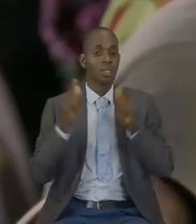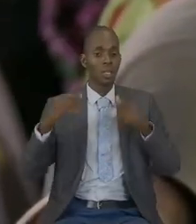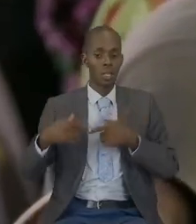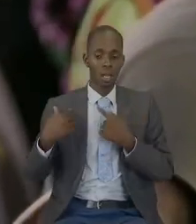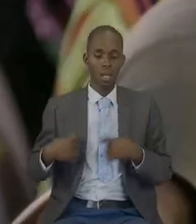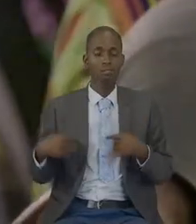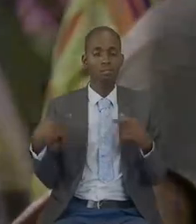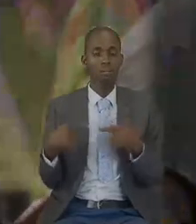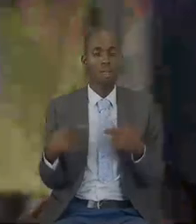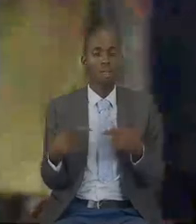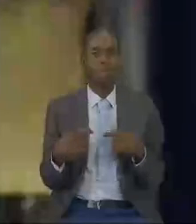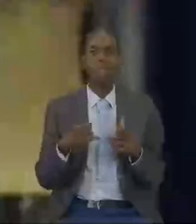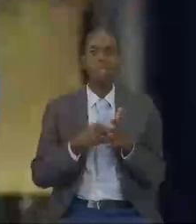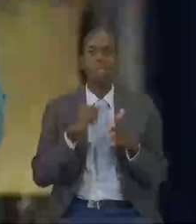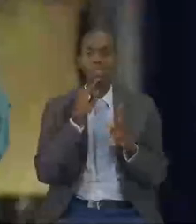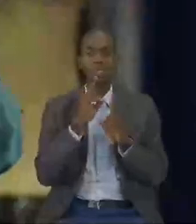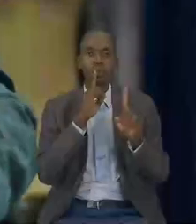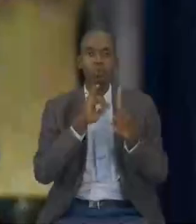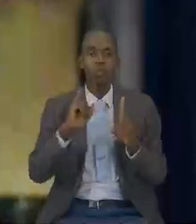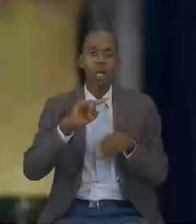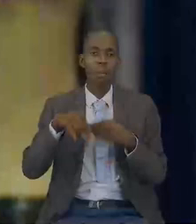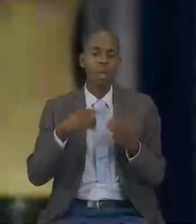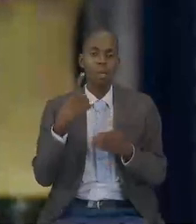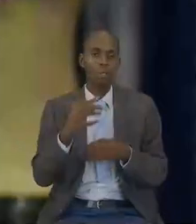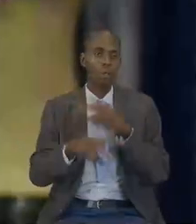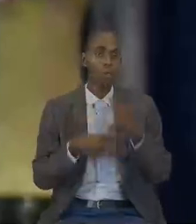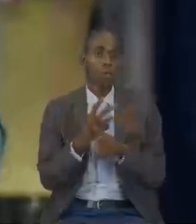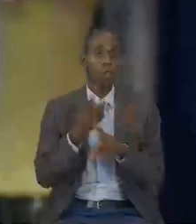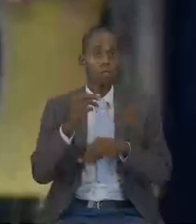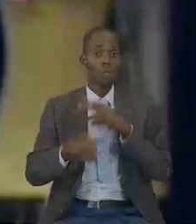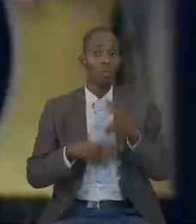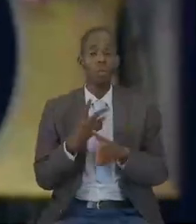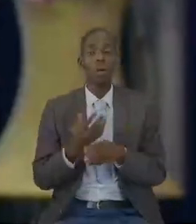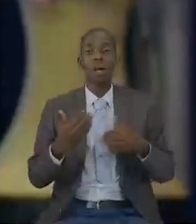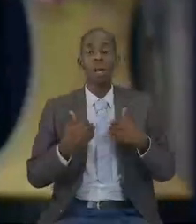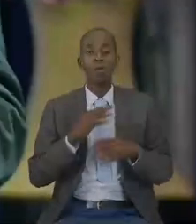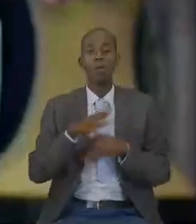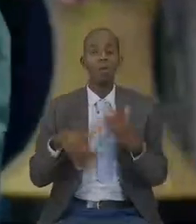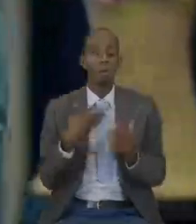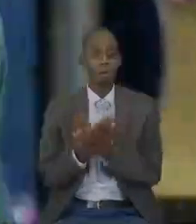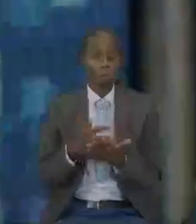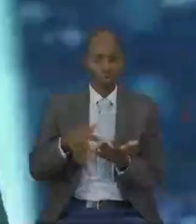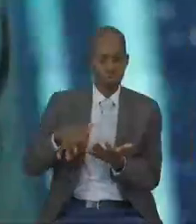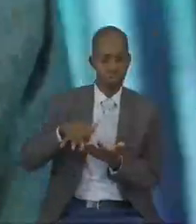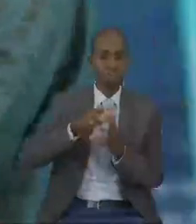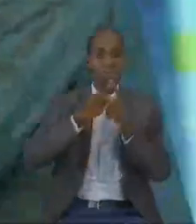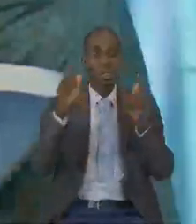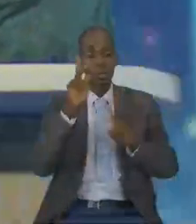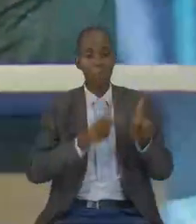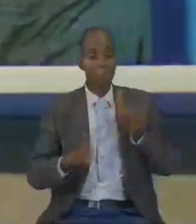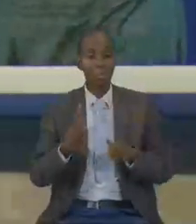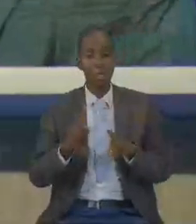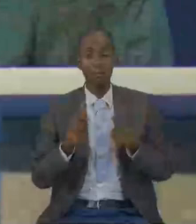et de grands troubles. Il parle du monde. Le monde a tous ces grands